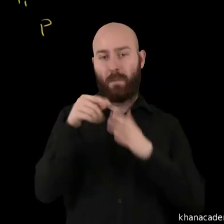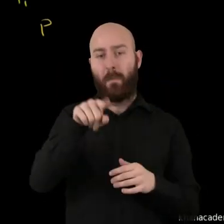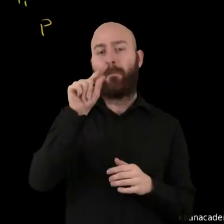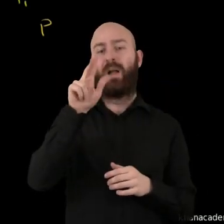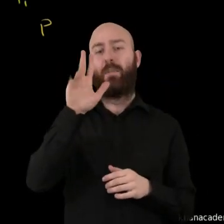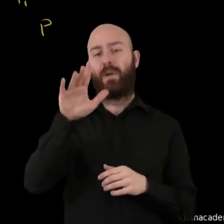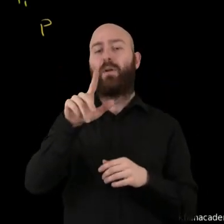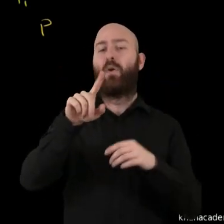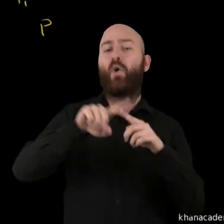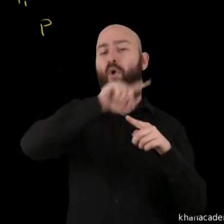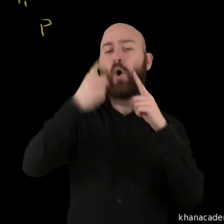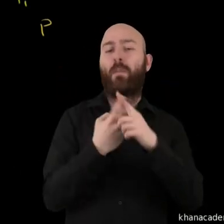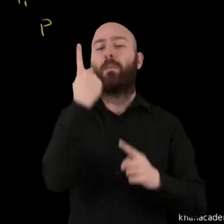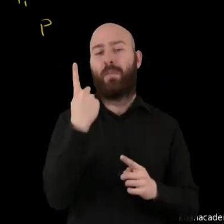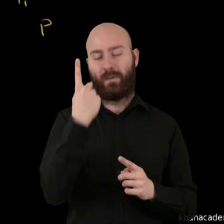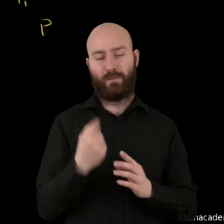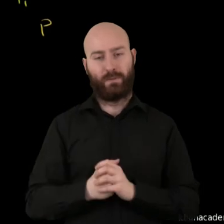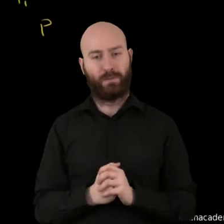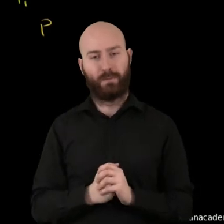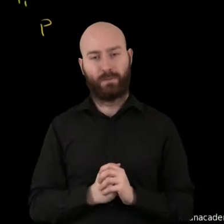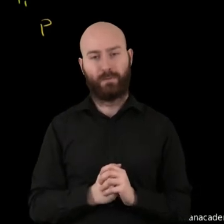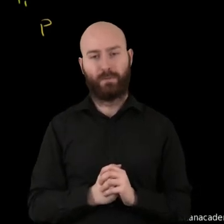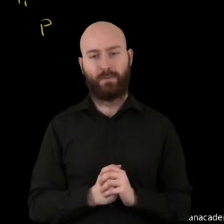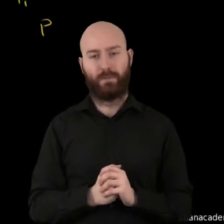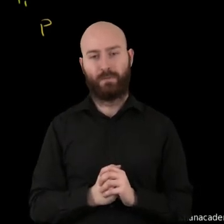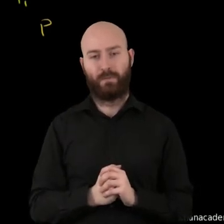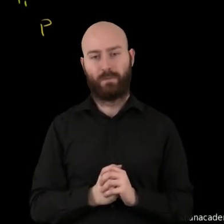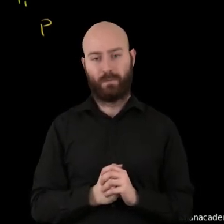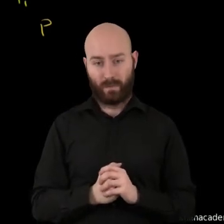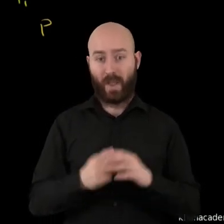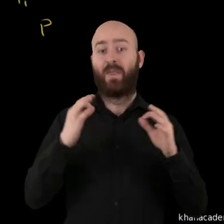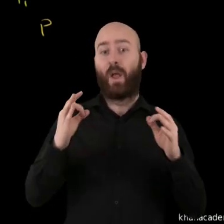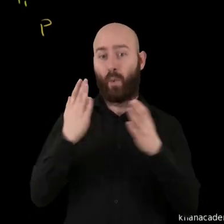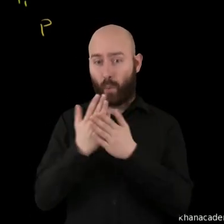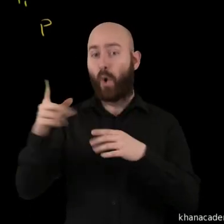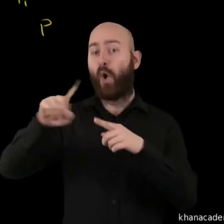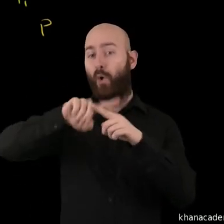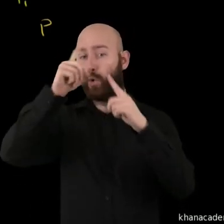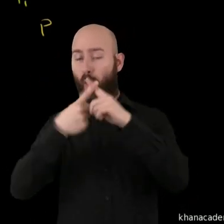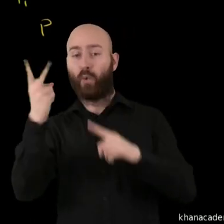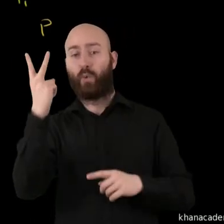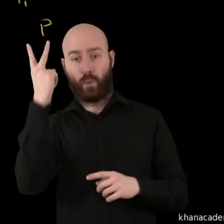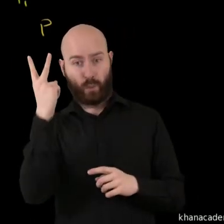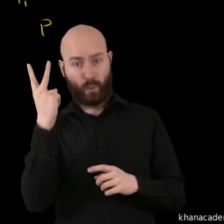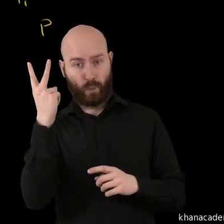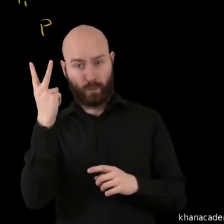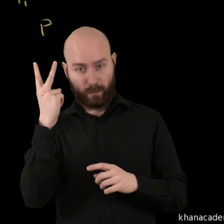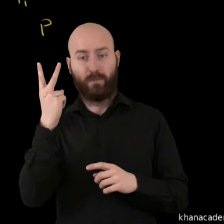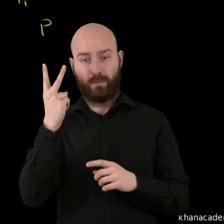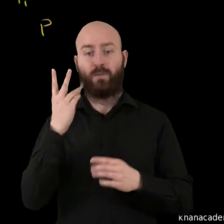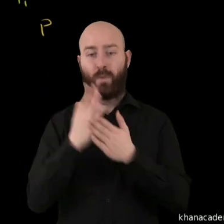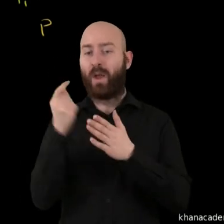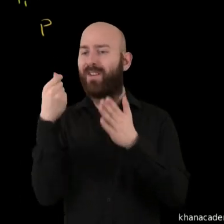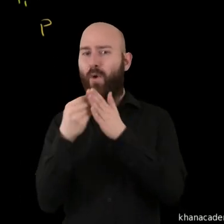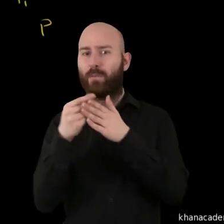obszar, ten zielony prostokąt, to właśnie PKB w roku pierwszym. PKB w roku pierwszym. PKB w roku drugim